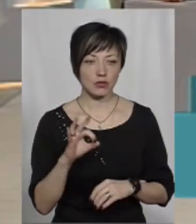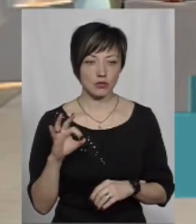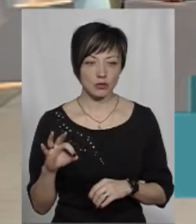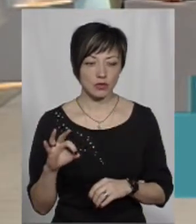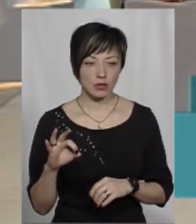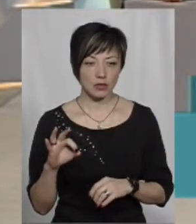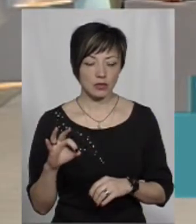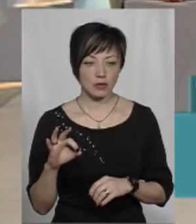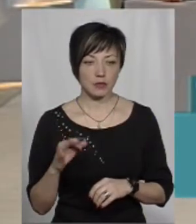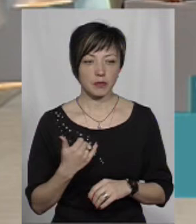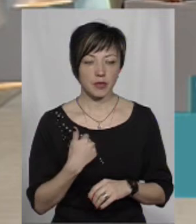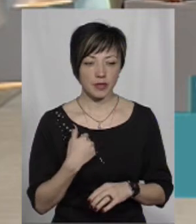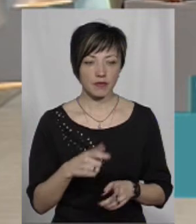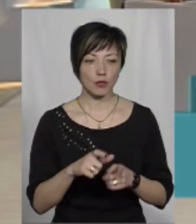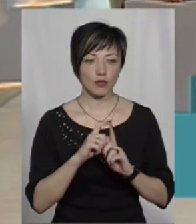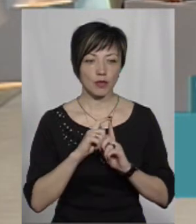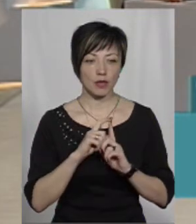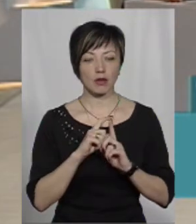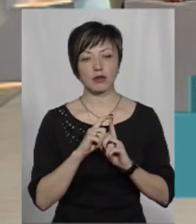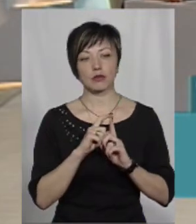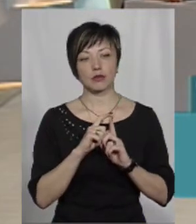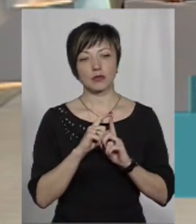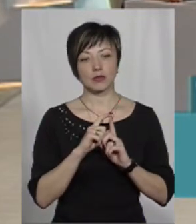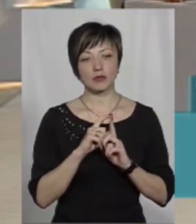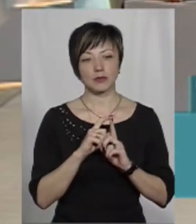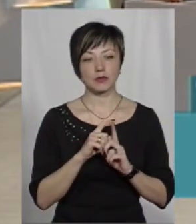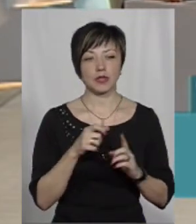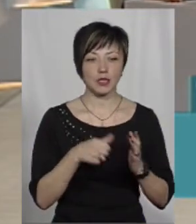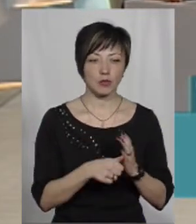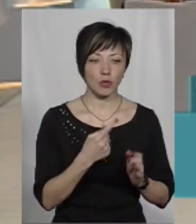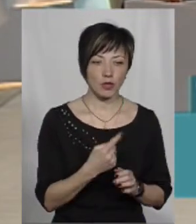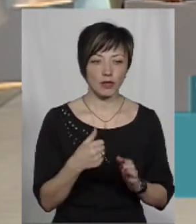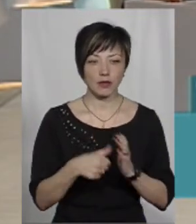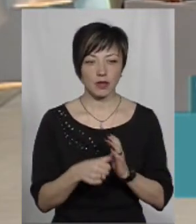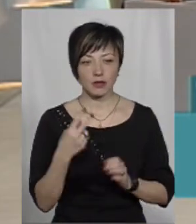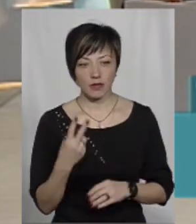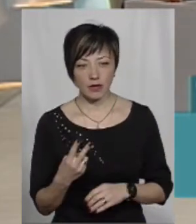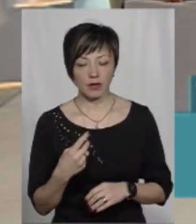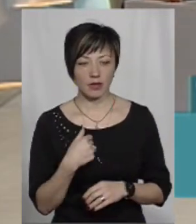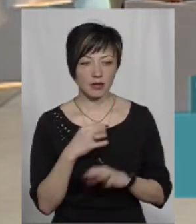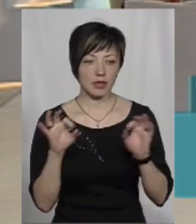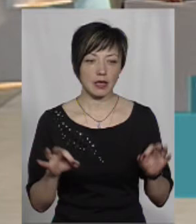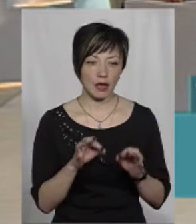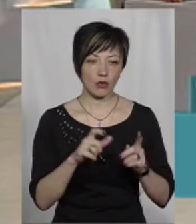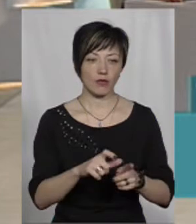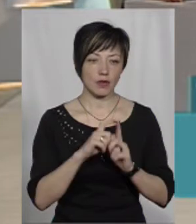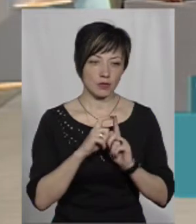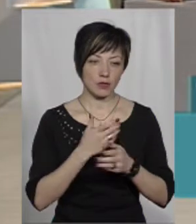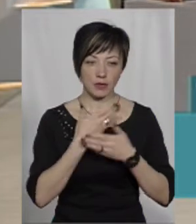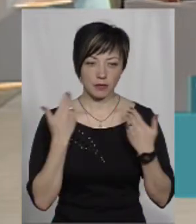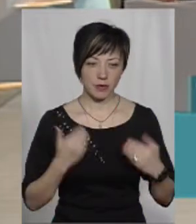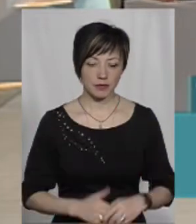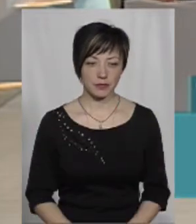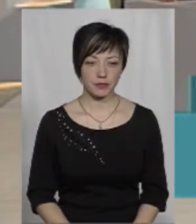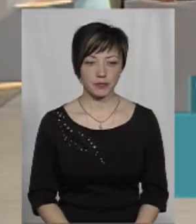70-16-00. Мені відповідають, нажміть один, нажміть два, нажимаю, ніякої відповіді,